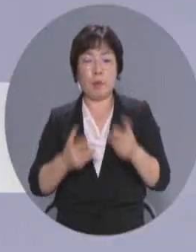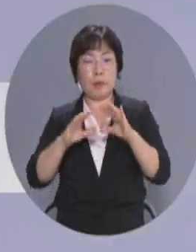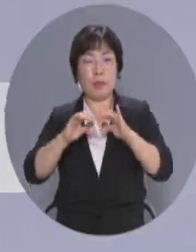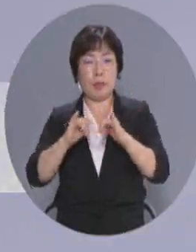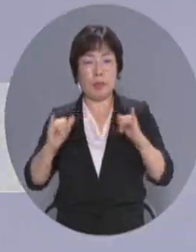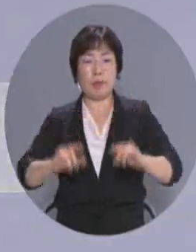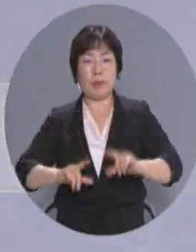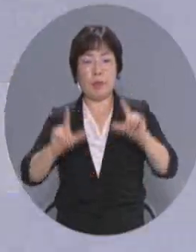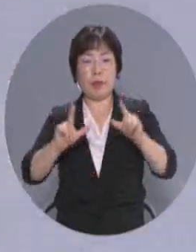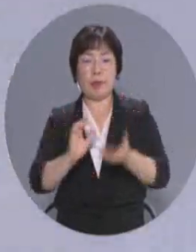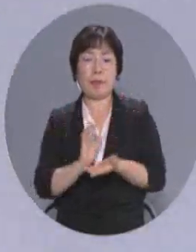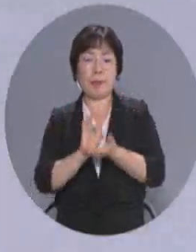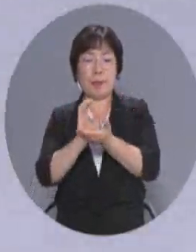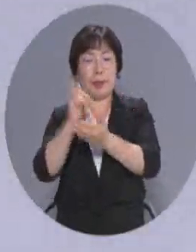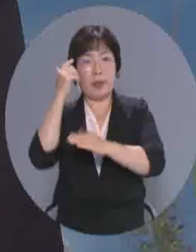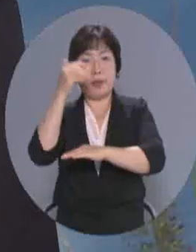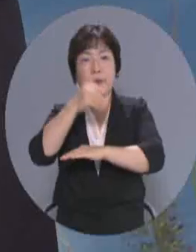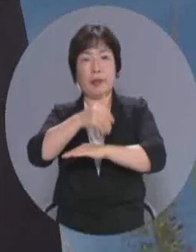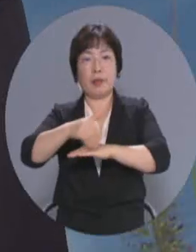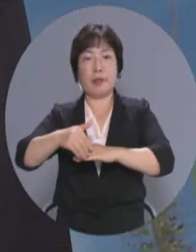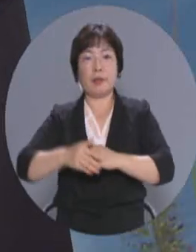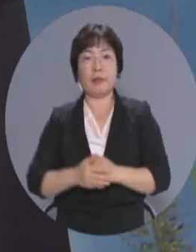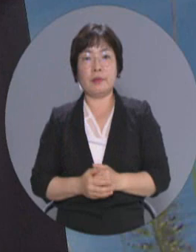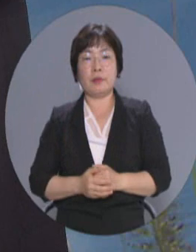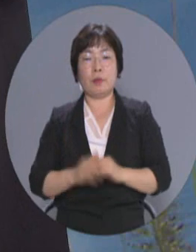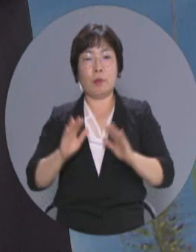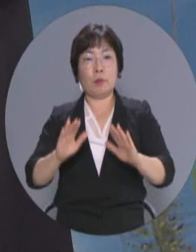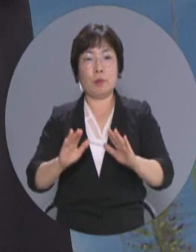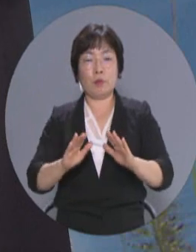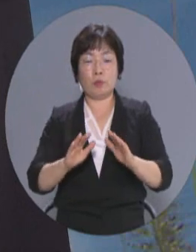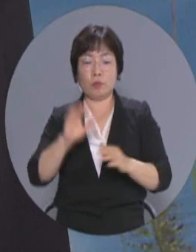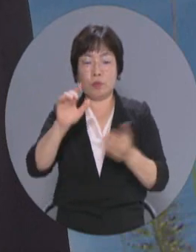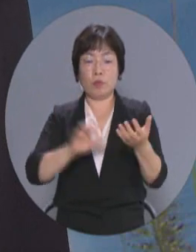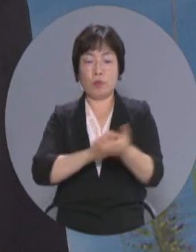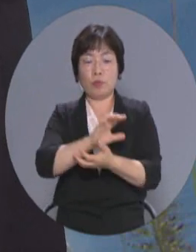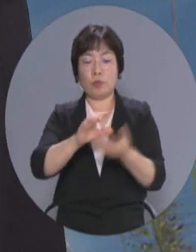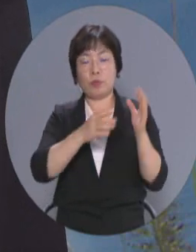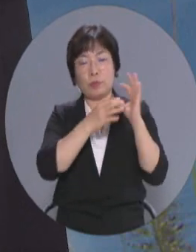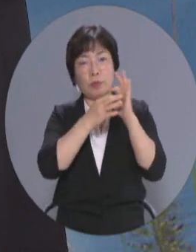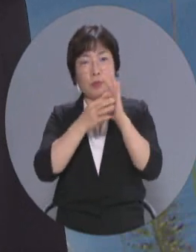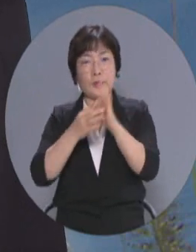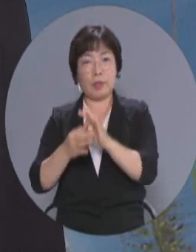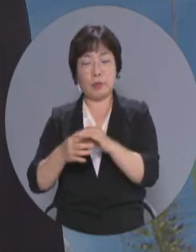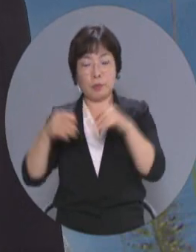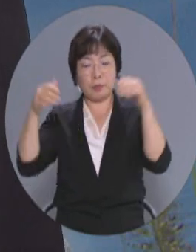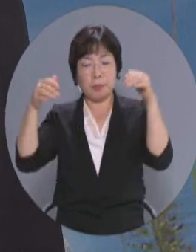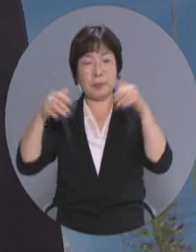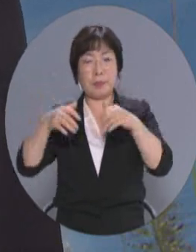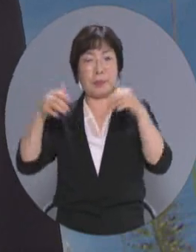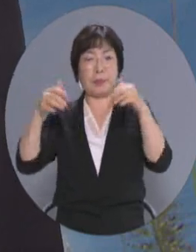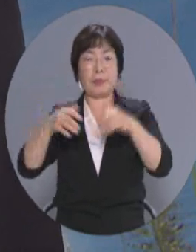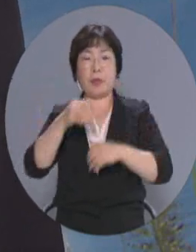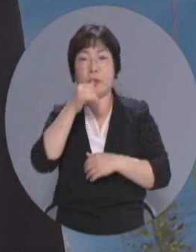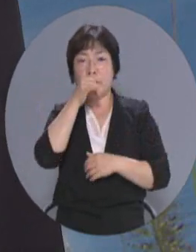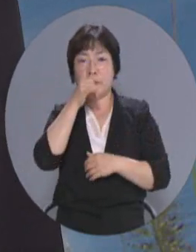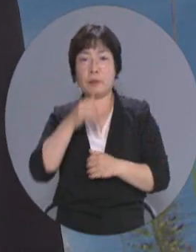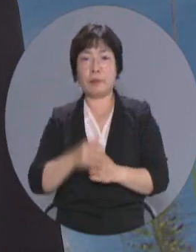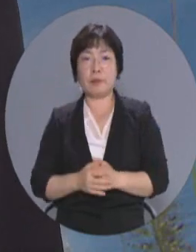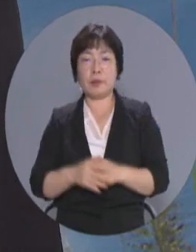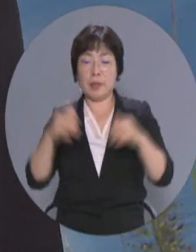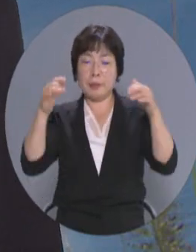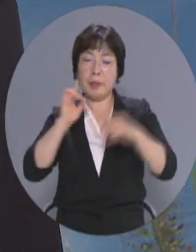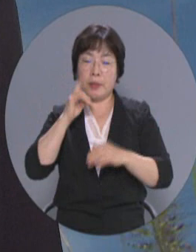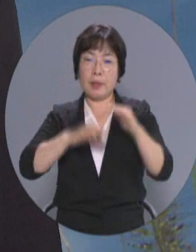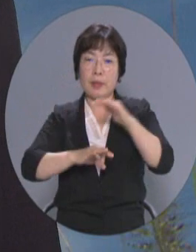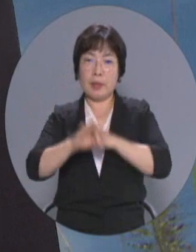날에 상패를 수여합니다 오늘은 종일 구름 많고 흐린 가운데 약한 비가 지나는 곳도 있었습니다 비는